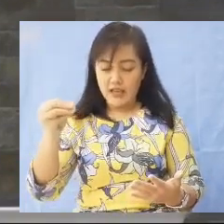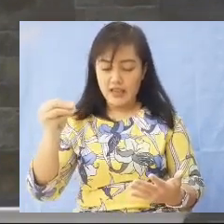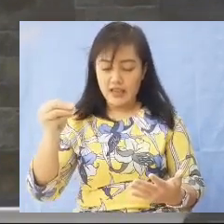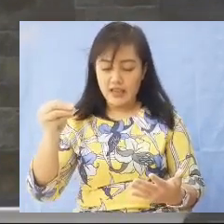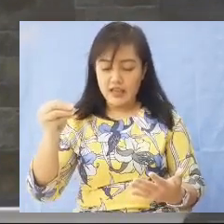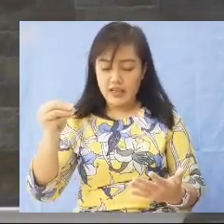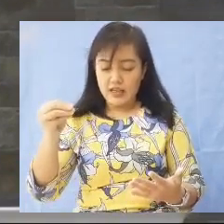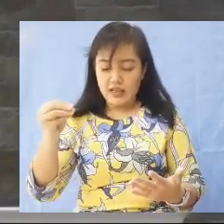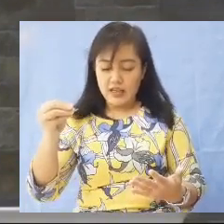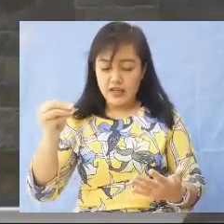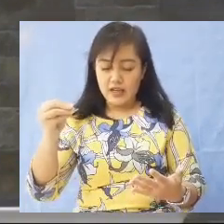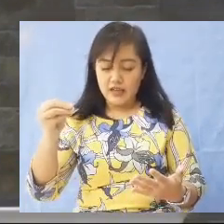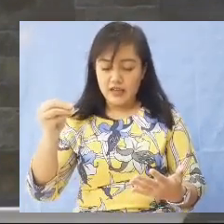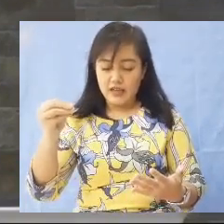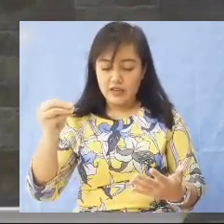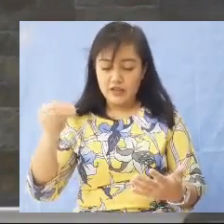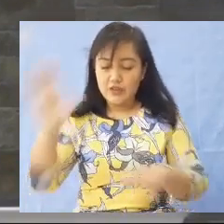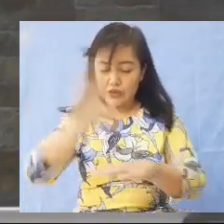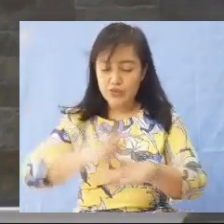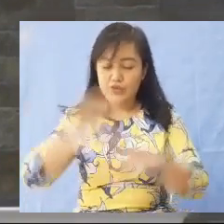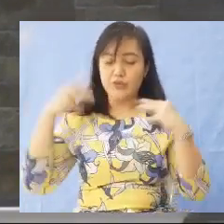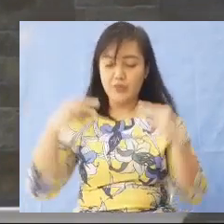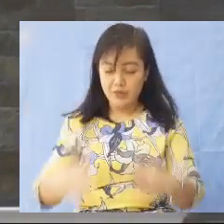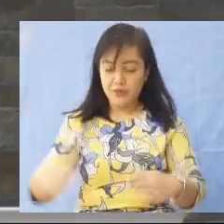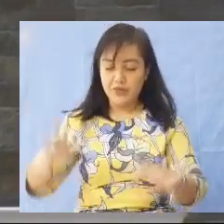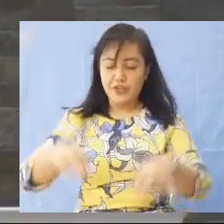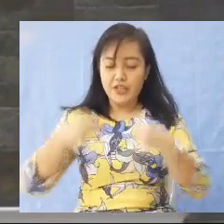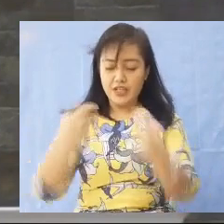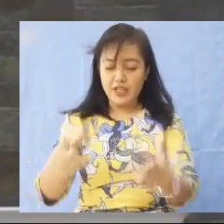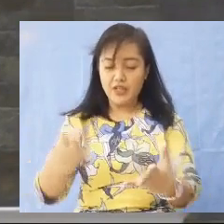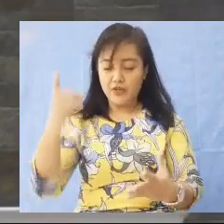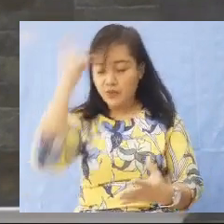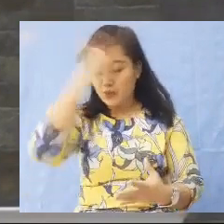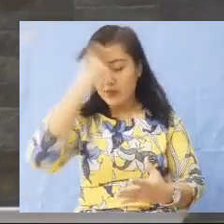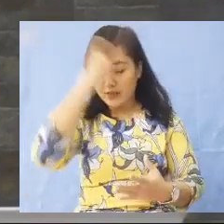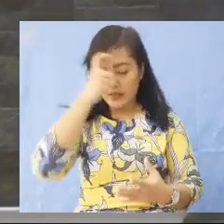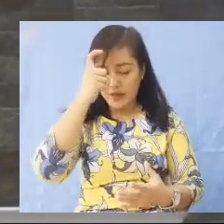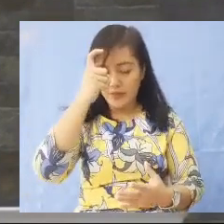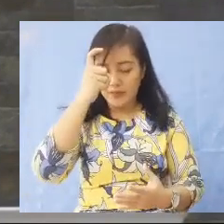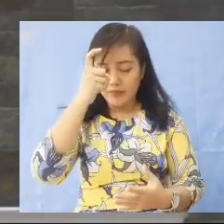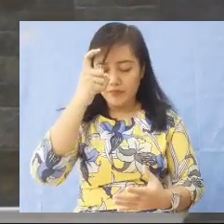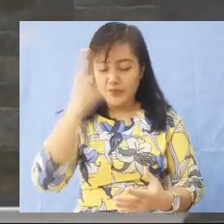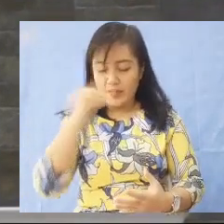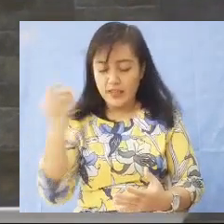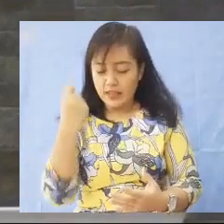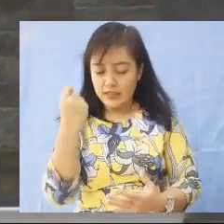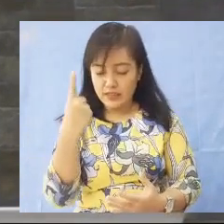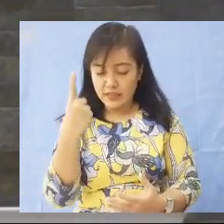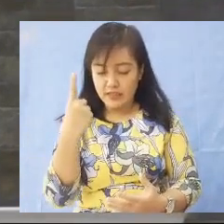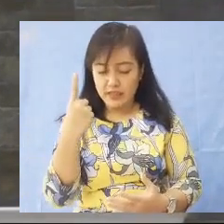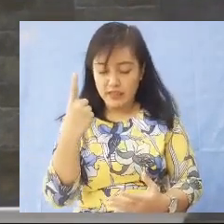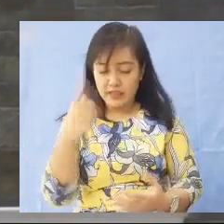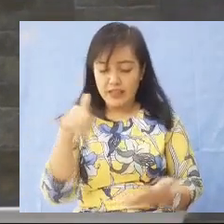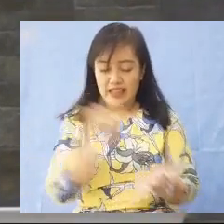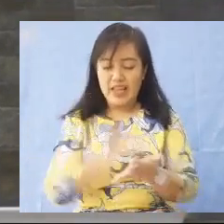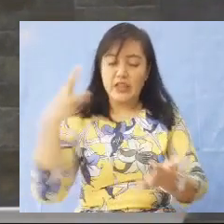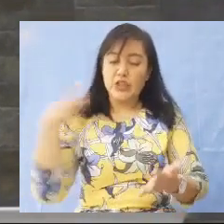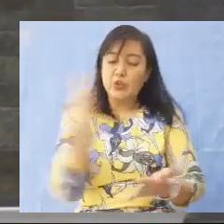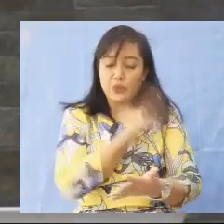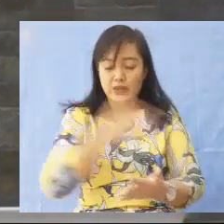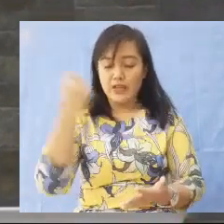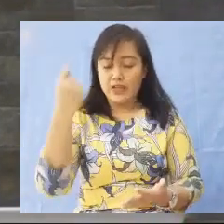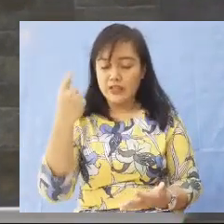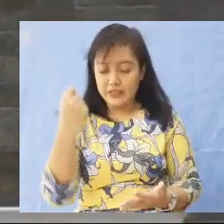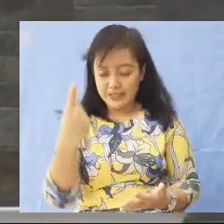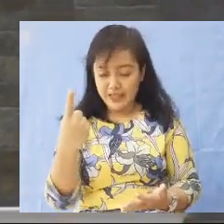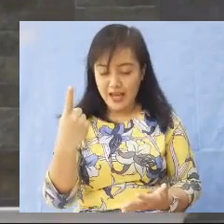tahanan. Bigyan nyo po sila ng pangunawa upang amin pong maintindihan ang banal na Espiritu,